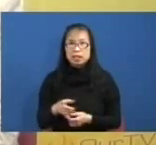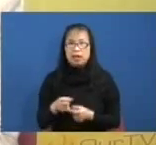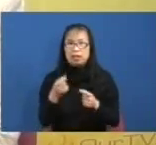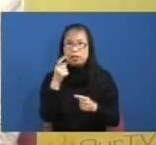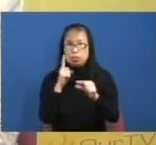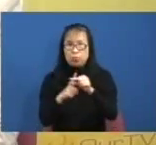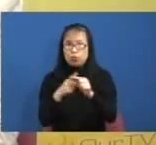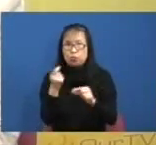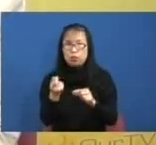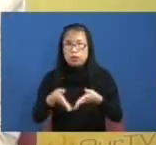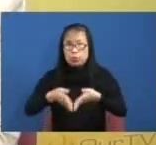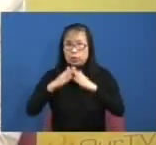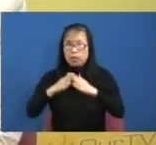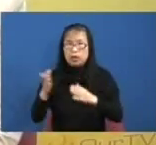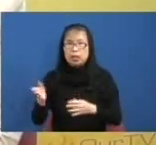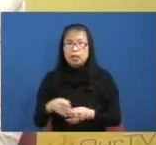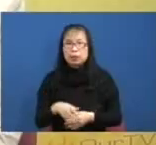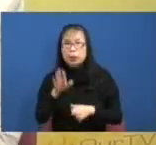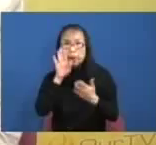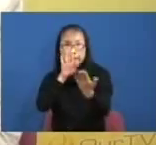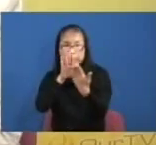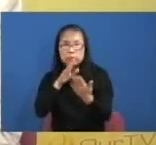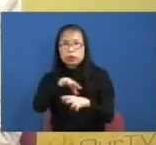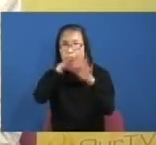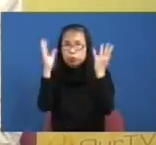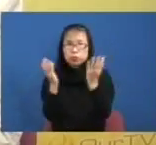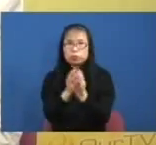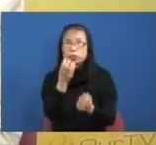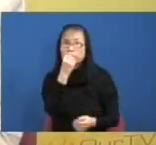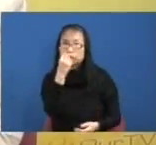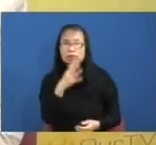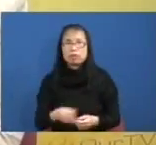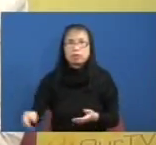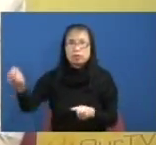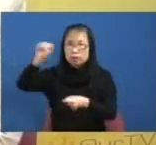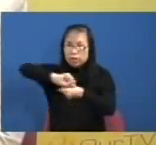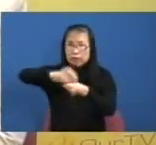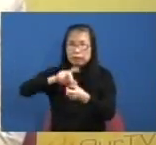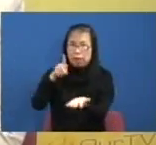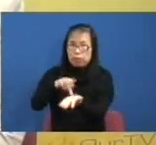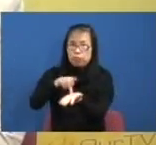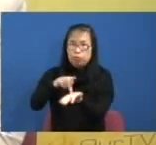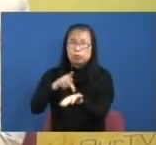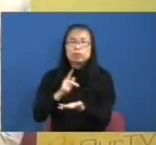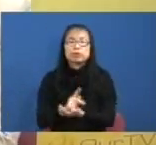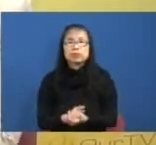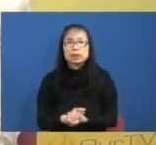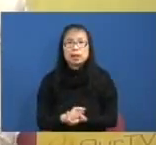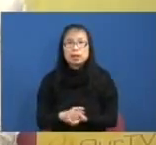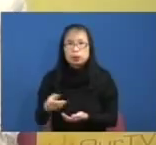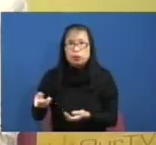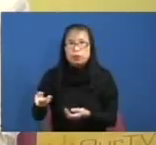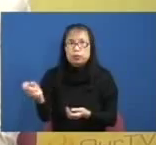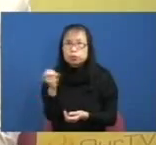或者飲食業咧，其實如果你而家面對全香港嗰、那個即係加租潮咧，或者你再加